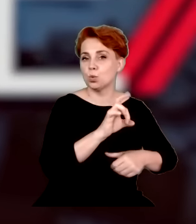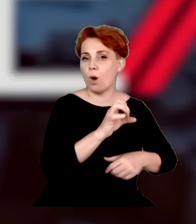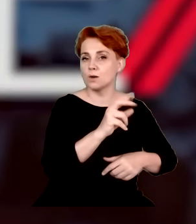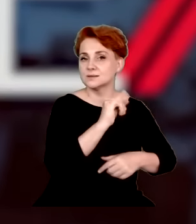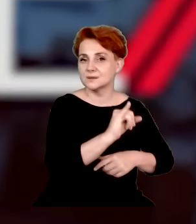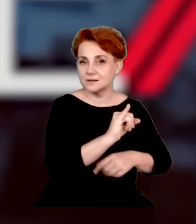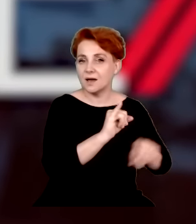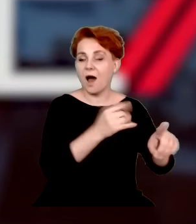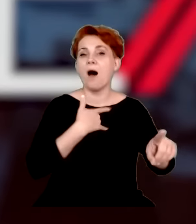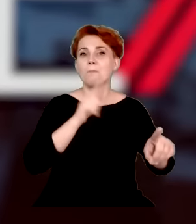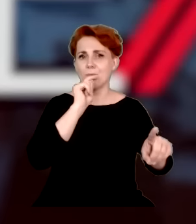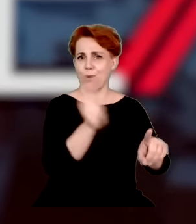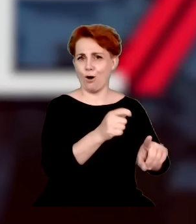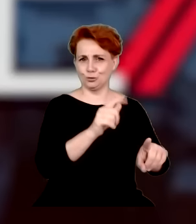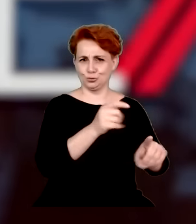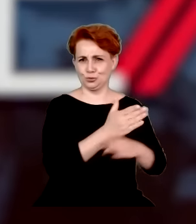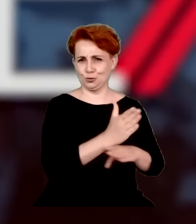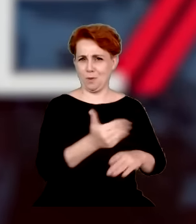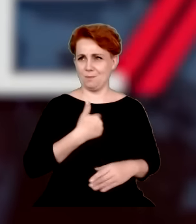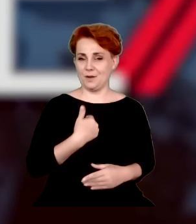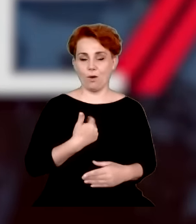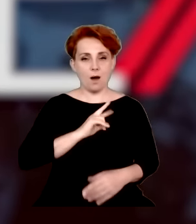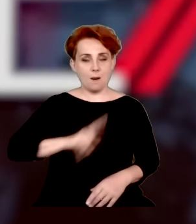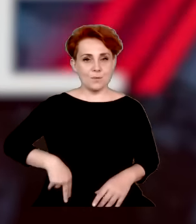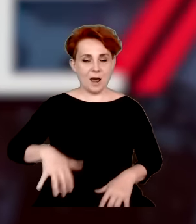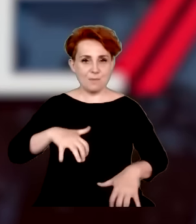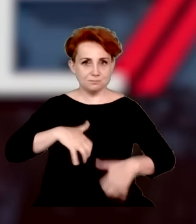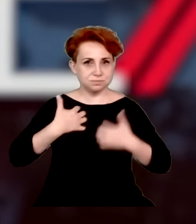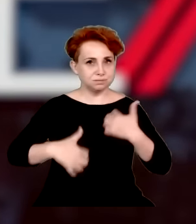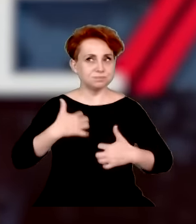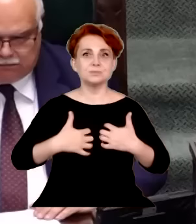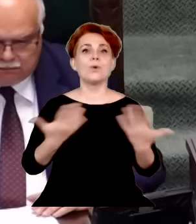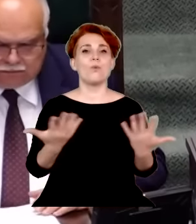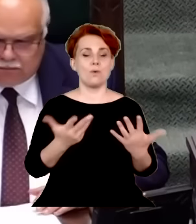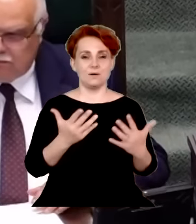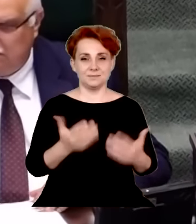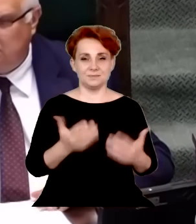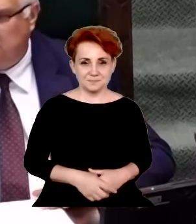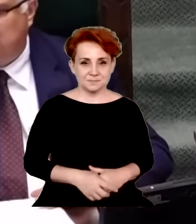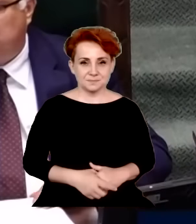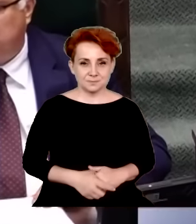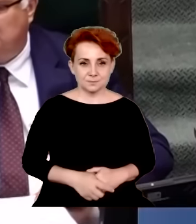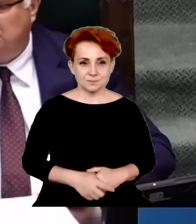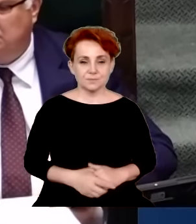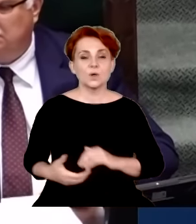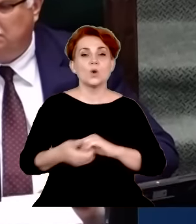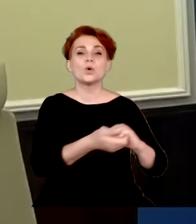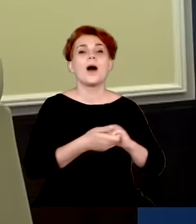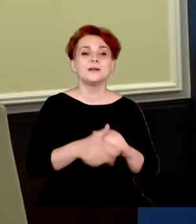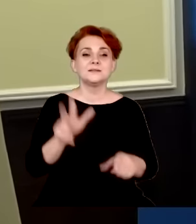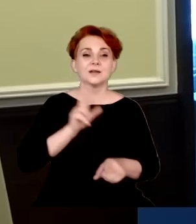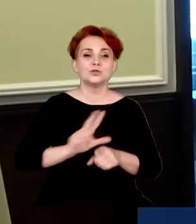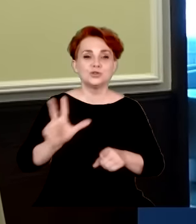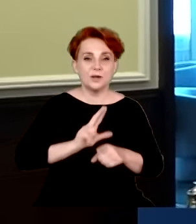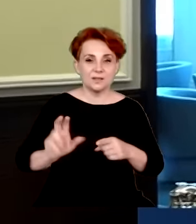chociaż ten przebywał w podróży służbowej. No, jak premier się wścieknie, to nie ma przebacz. Koalicja 13 grudnia tworząca rząd